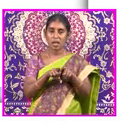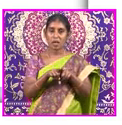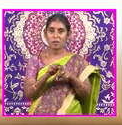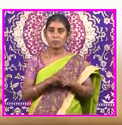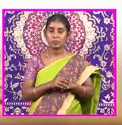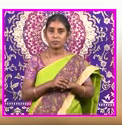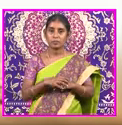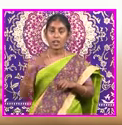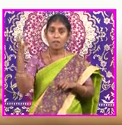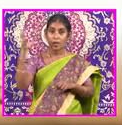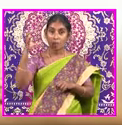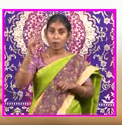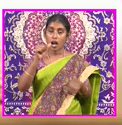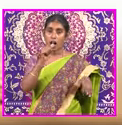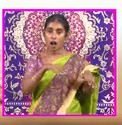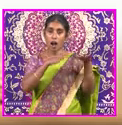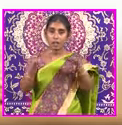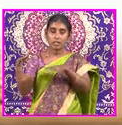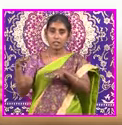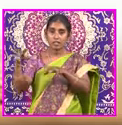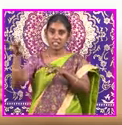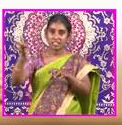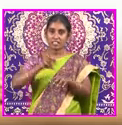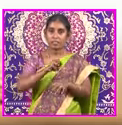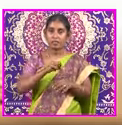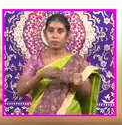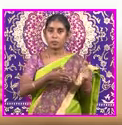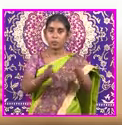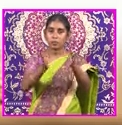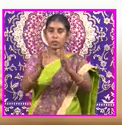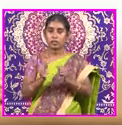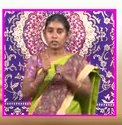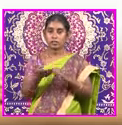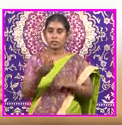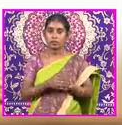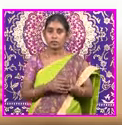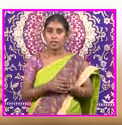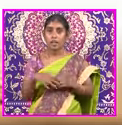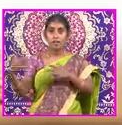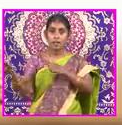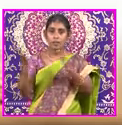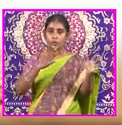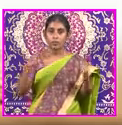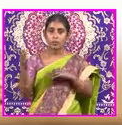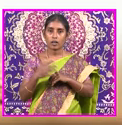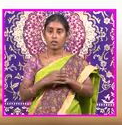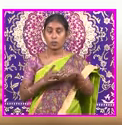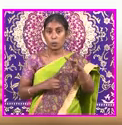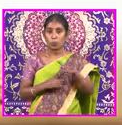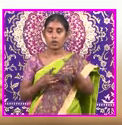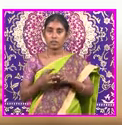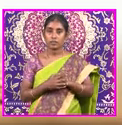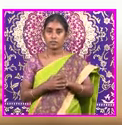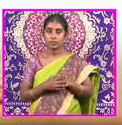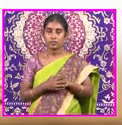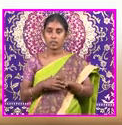காற்று வந்து நமக்கு ஏற்கனவே சொன்னது போல் ஒரு இடத்துல இருக்கக்கூடிய வெப்பமான காற்று வந்து இன்னொரு இடத்துக்கு குளிர்ந்த பகுதிக்கு சொல்லும்போது அந்த வெப்ப சமநிலை ஏற்படும். ஸோ வெப்ப